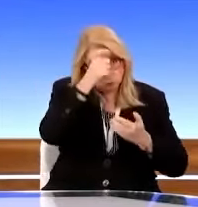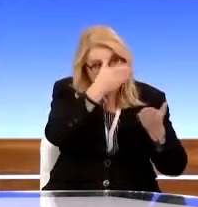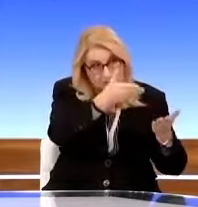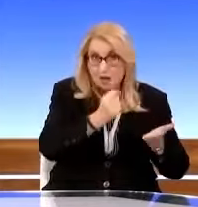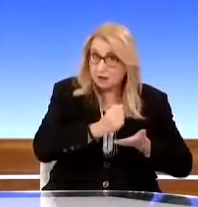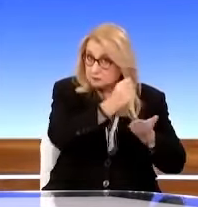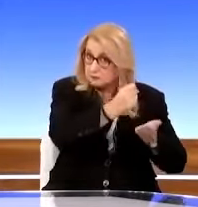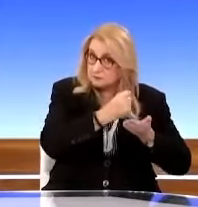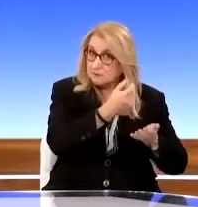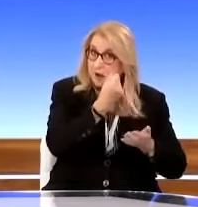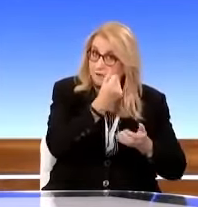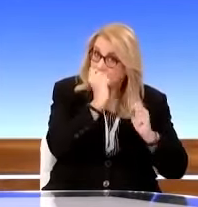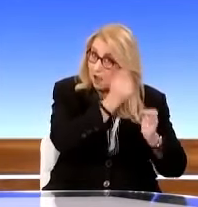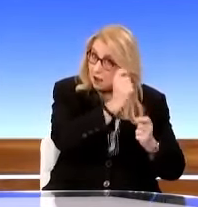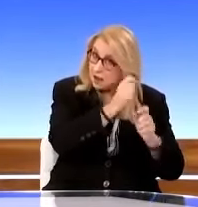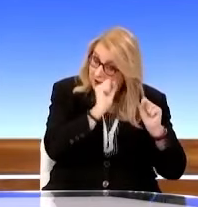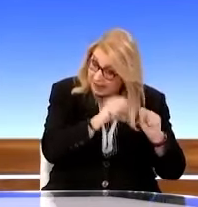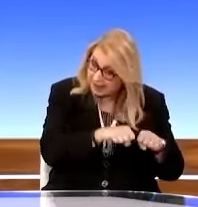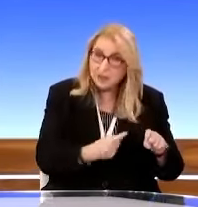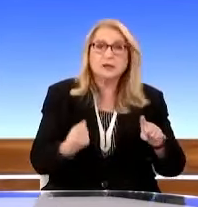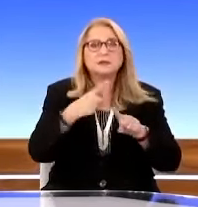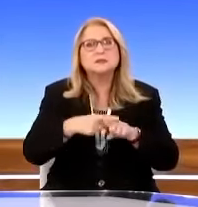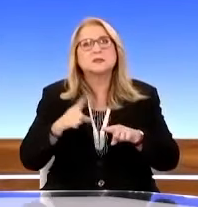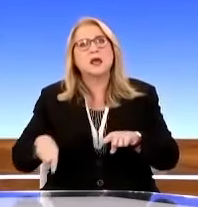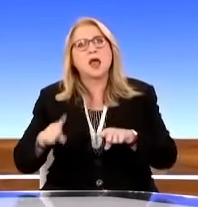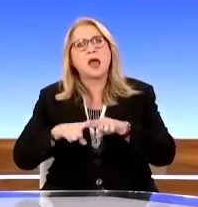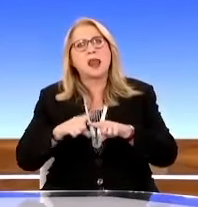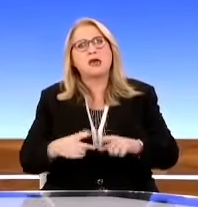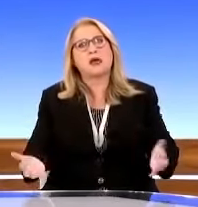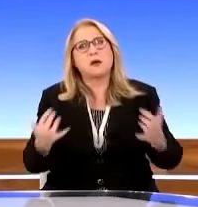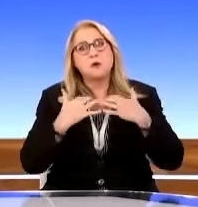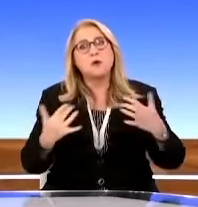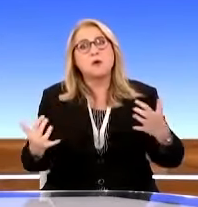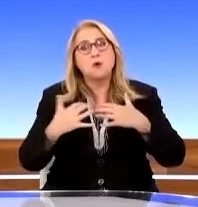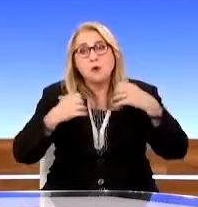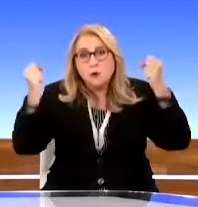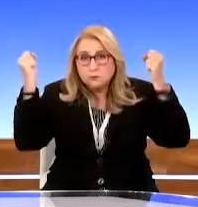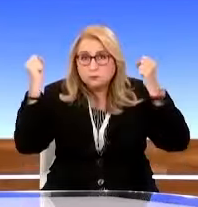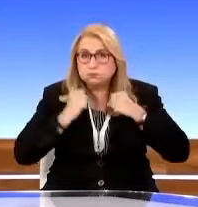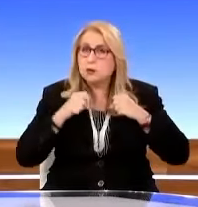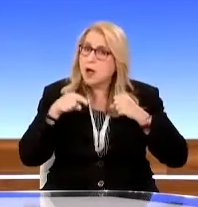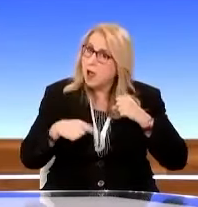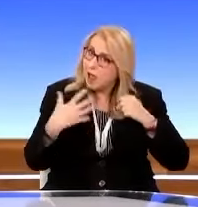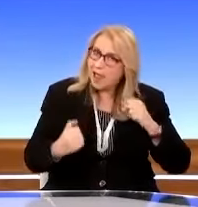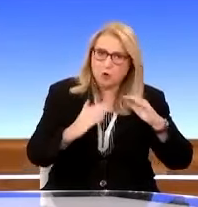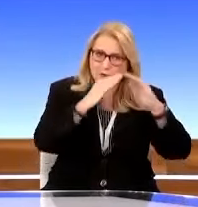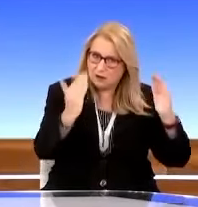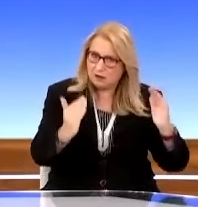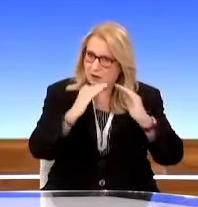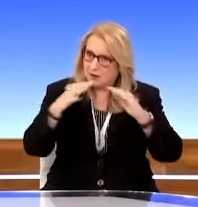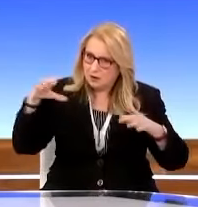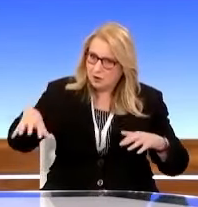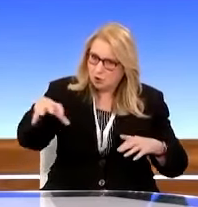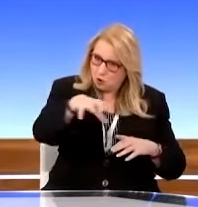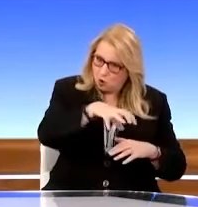Ελλάδα, οι οποίες επιβαρύνονται από βαριές υποδομές, οι οποίες έχουν φτιαχτεί με ευρωπαϊκούς πόρους, αλλά πρέπει να συντηρούνται και